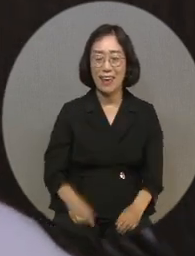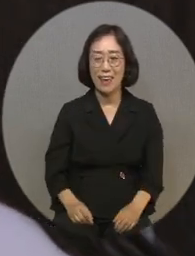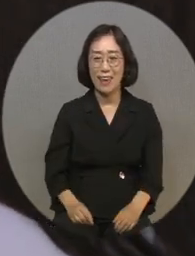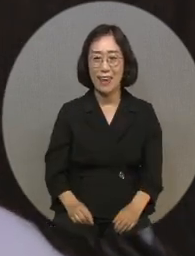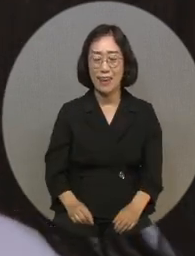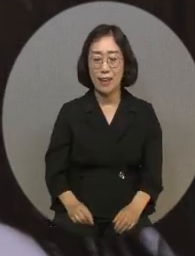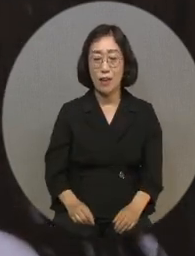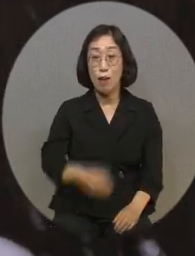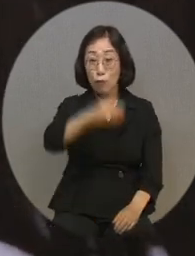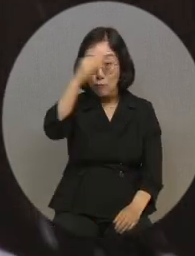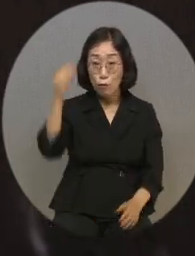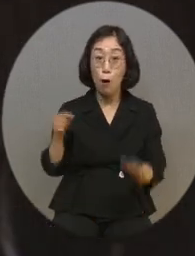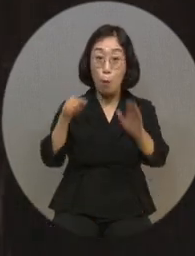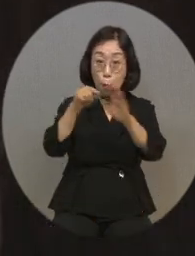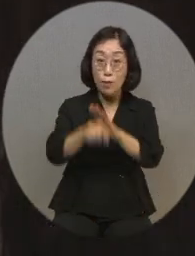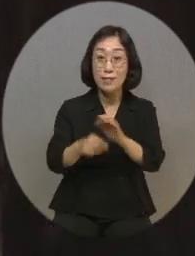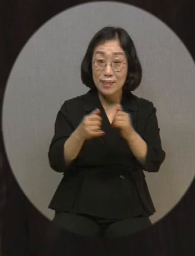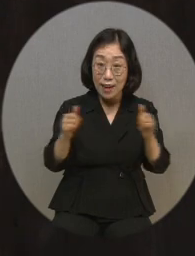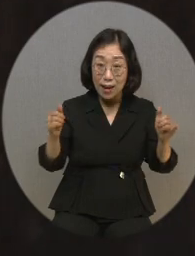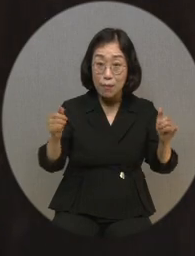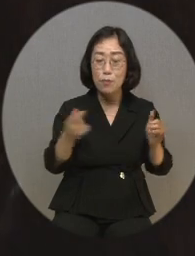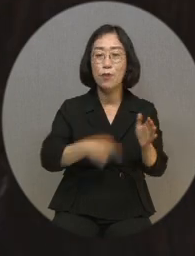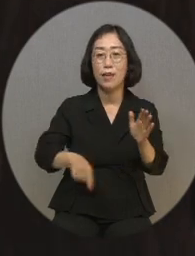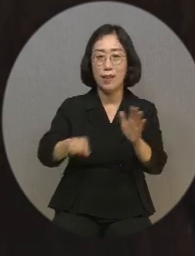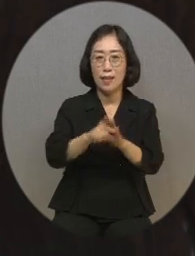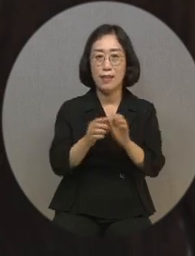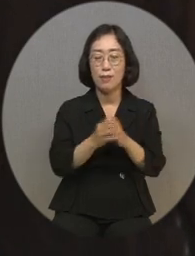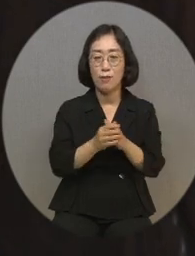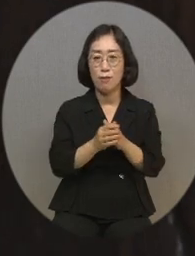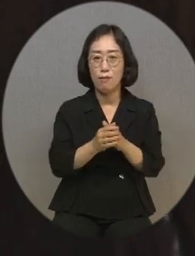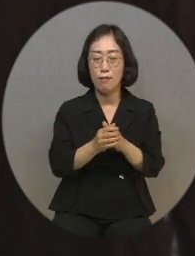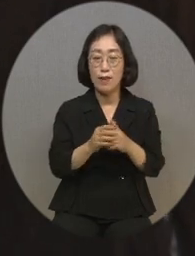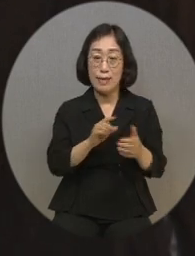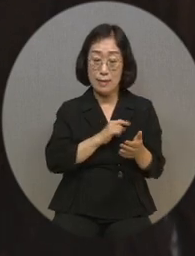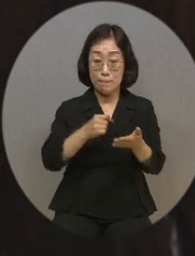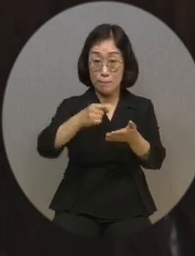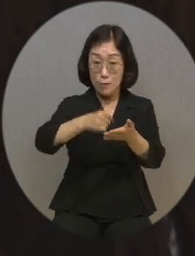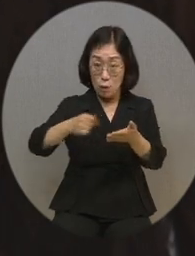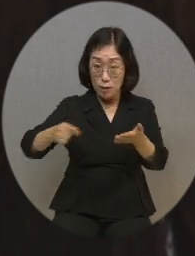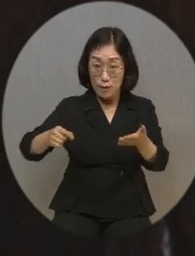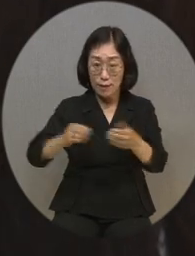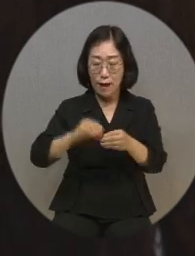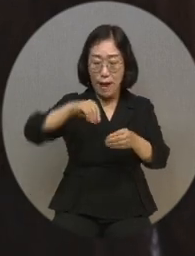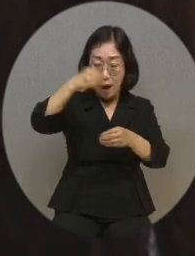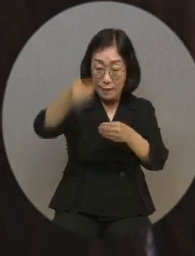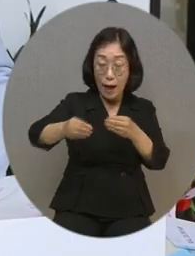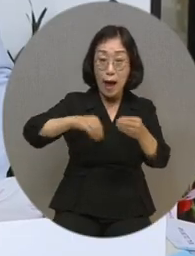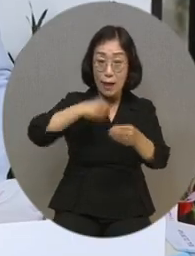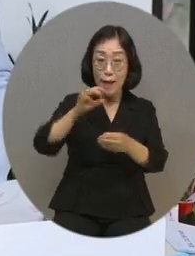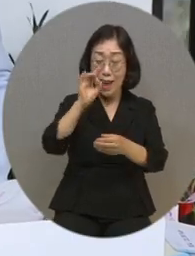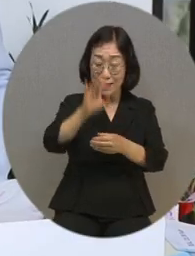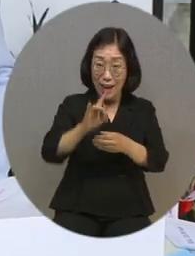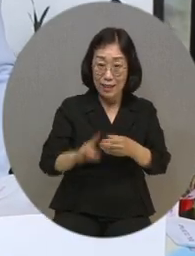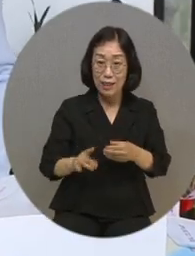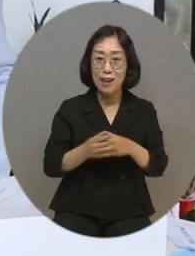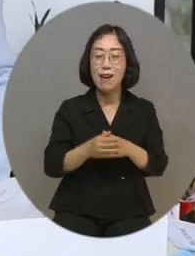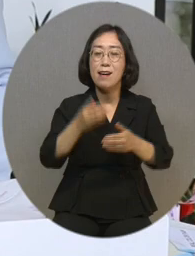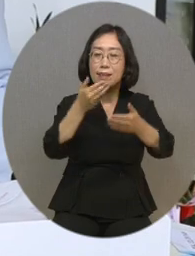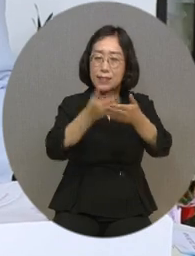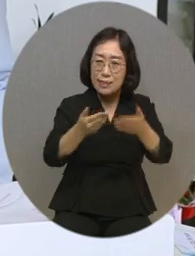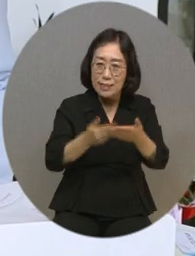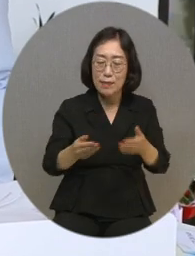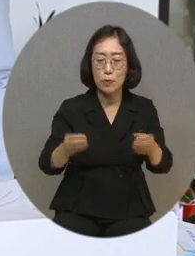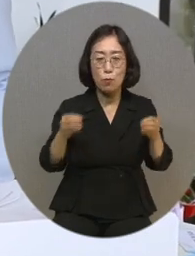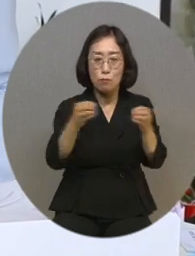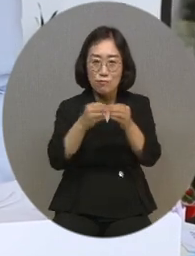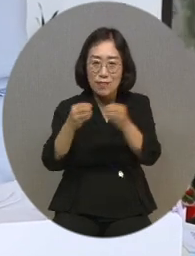전시를 방문해 주신 관람객들을 위해 작가는 방명록 한 장 한 장에 정성스레 그림과